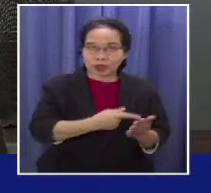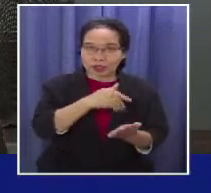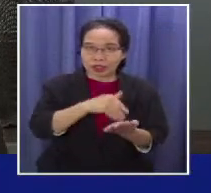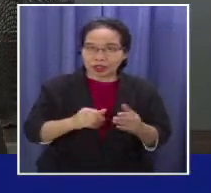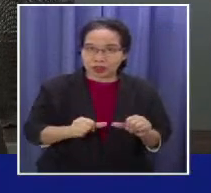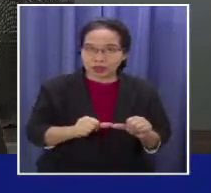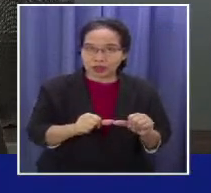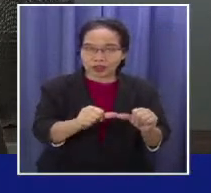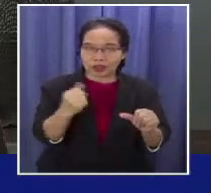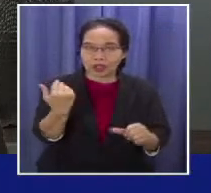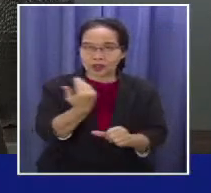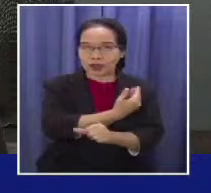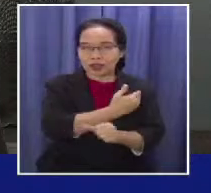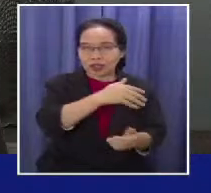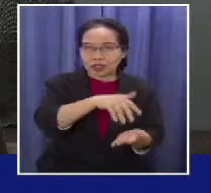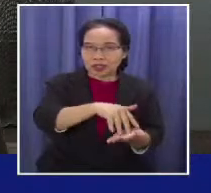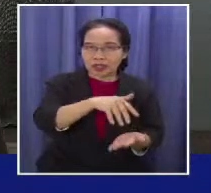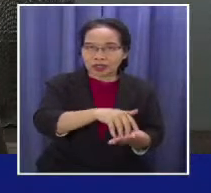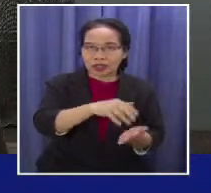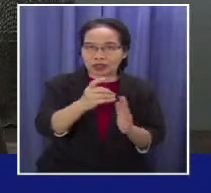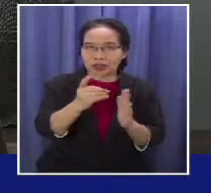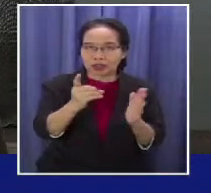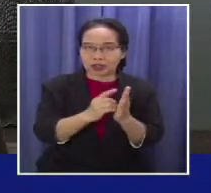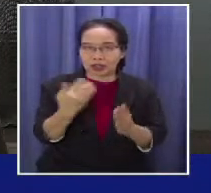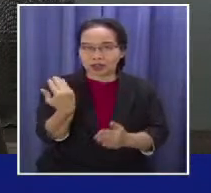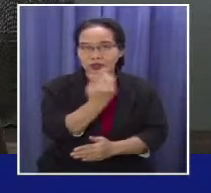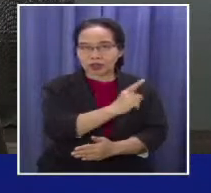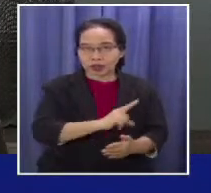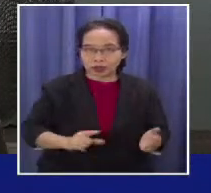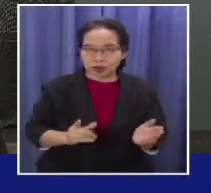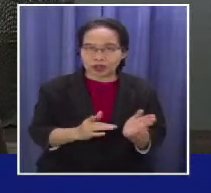Mmarasɛm yɛyɛ June bosome da ɛtɔ so mmiɛnsa